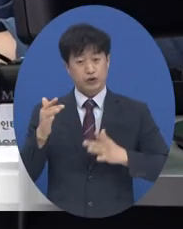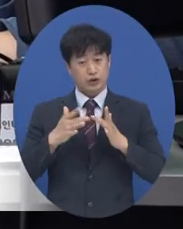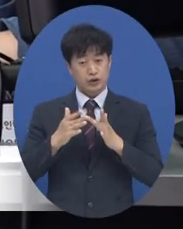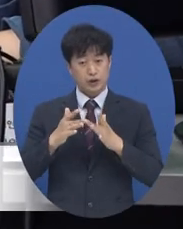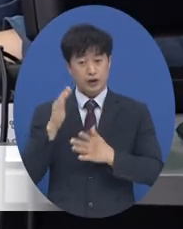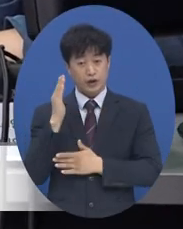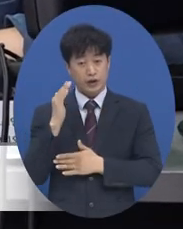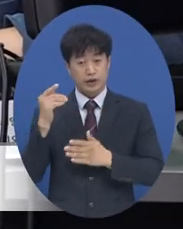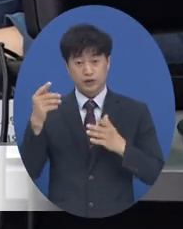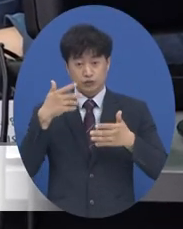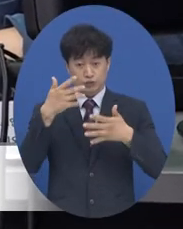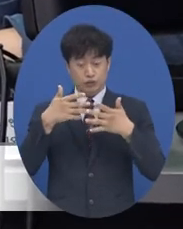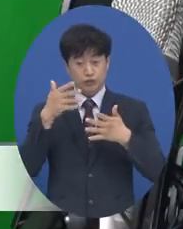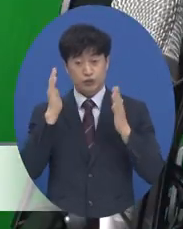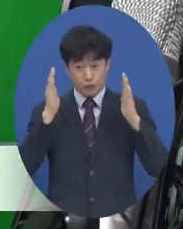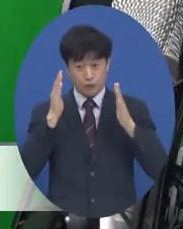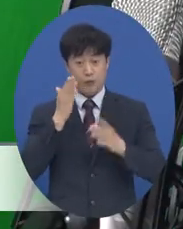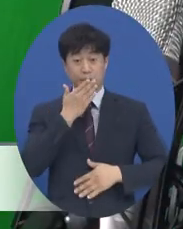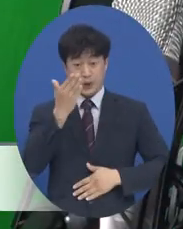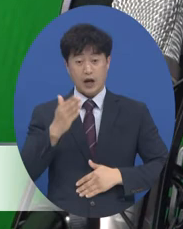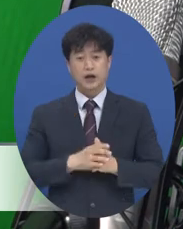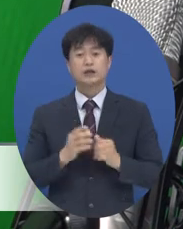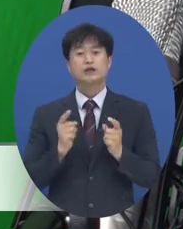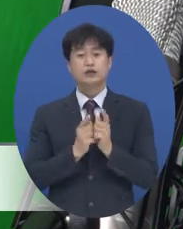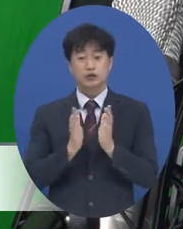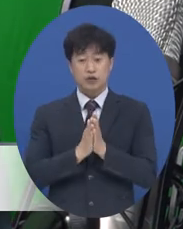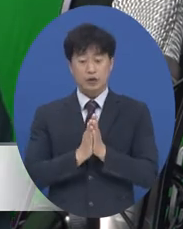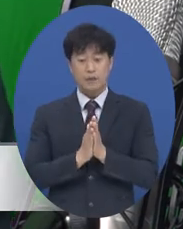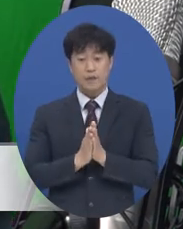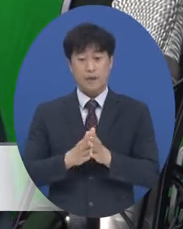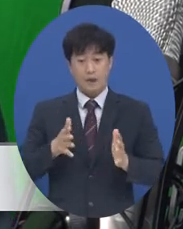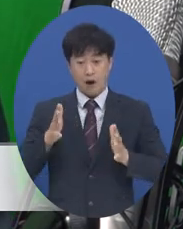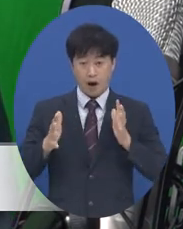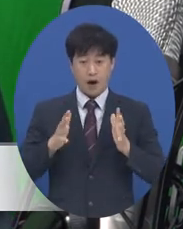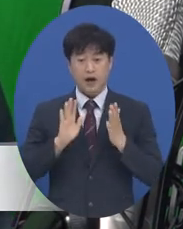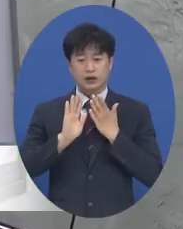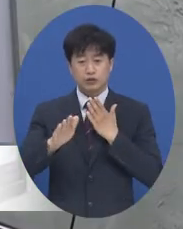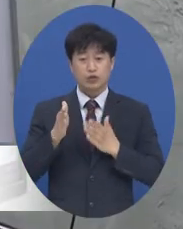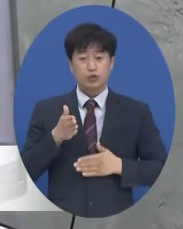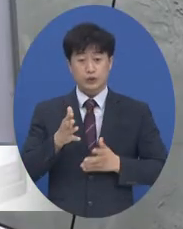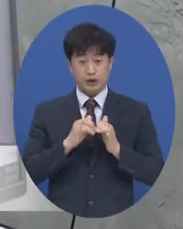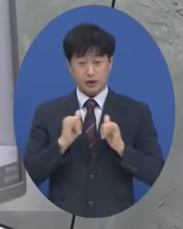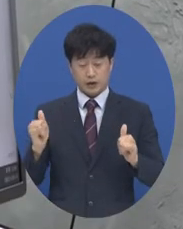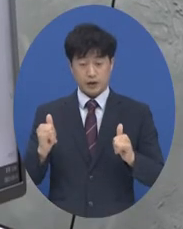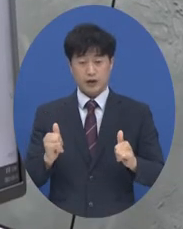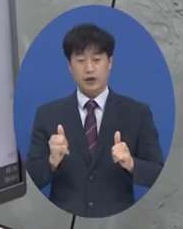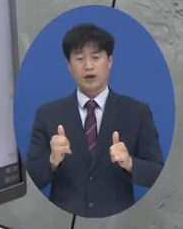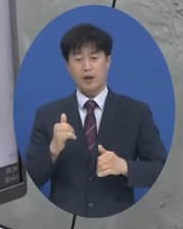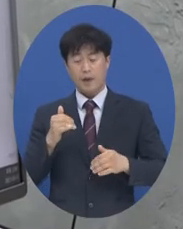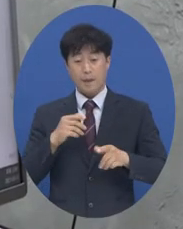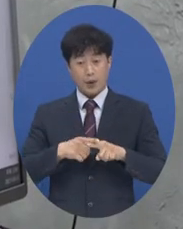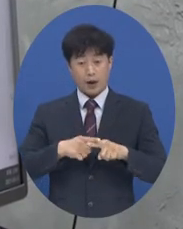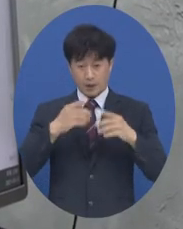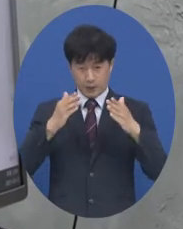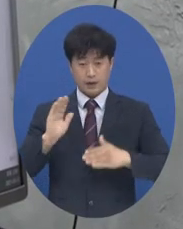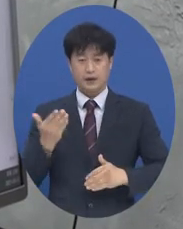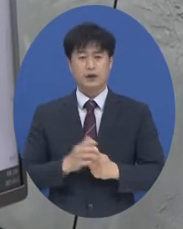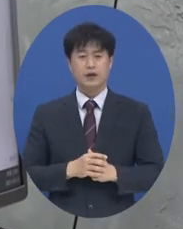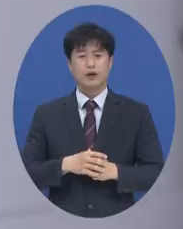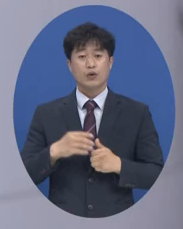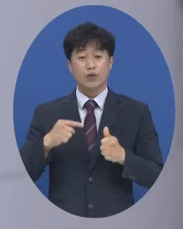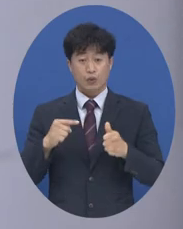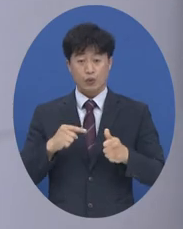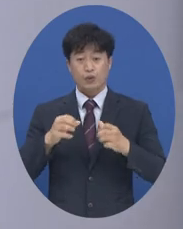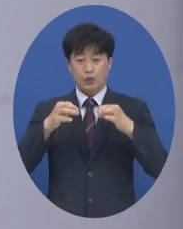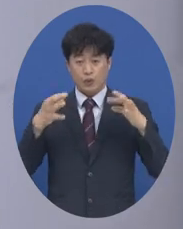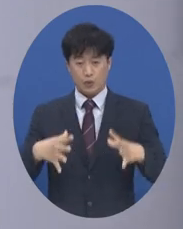시범 강의를 한 뒤 전문 강사로부터 실시간 평가를 받는 모의 실습 시간도 주어집니다. 교육 기간 동안